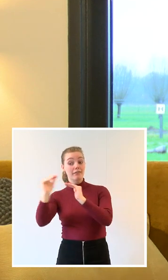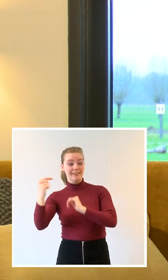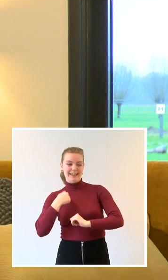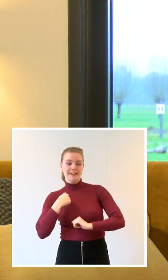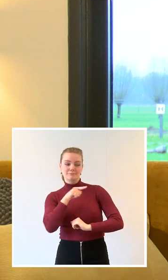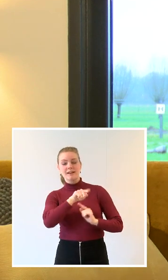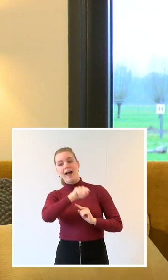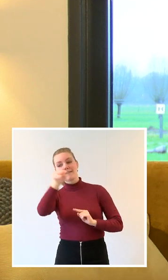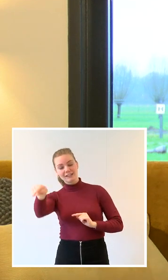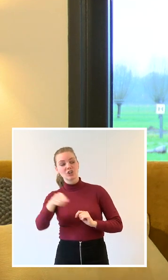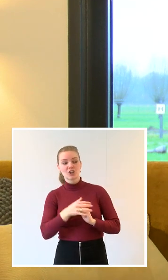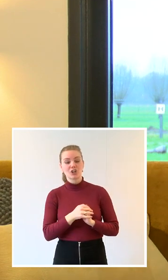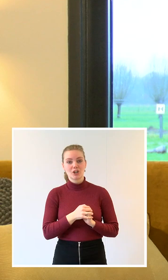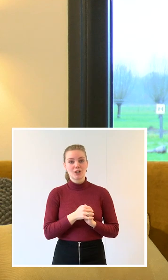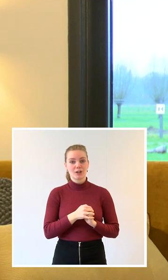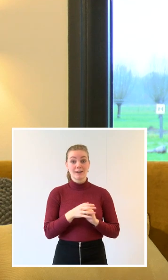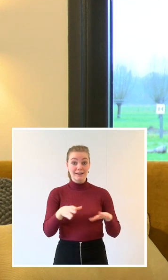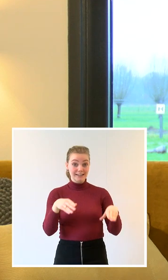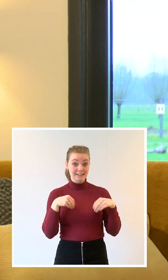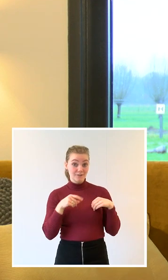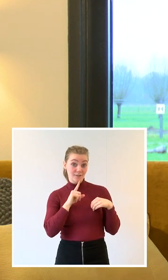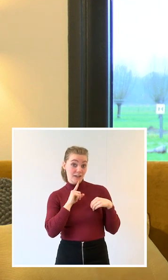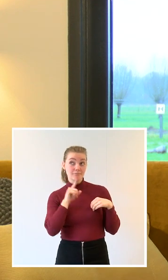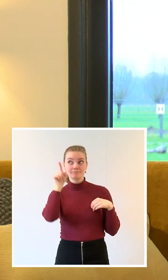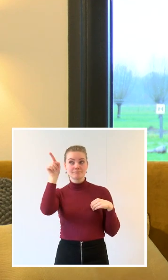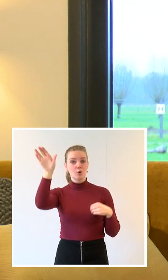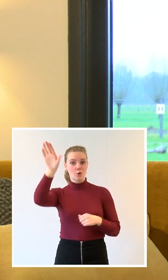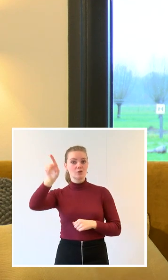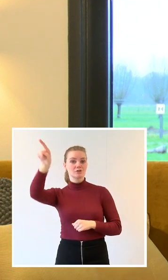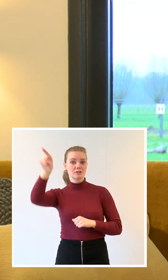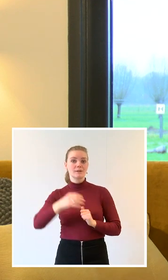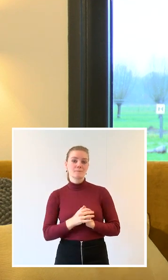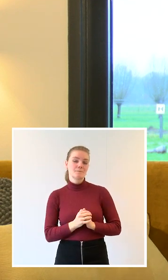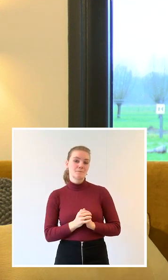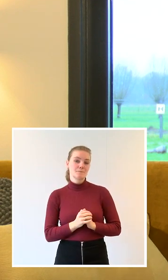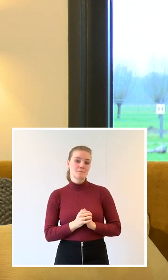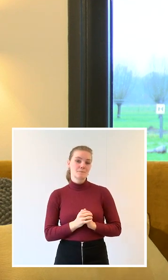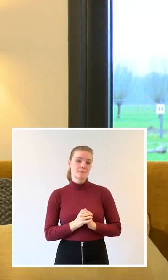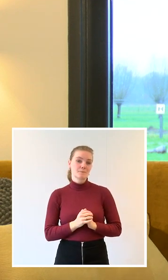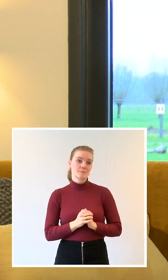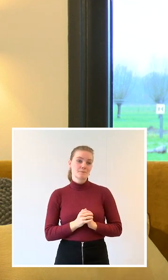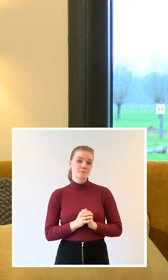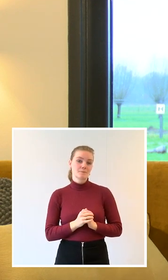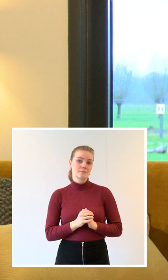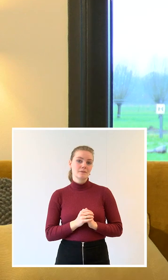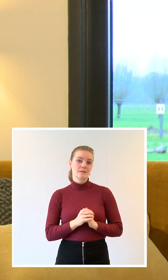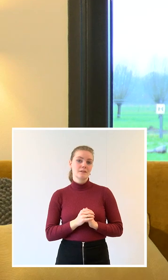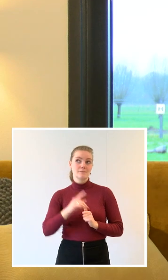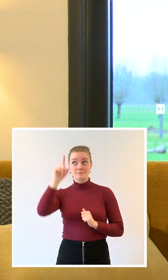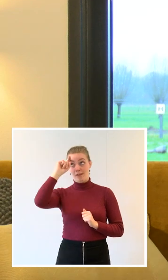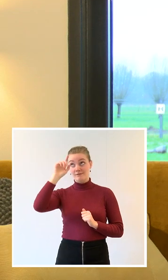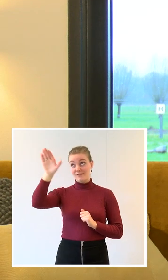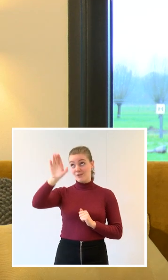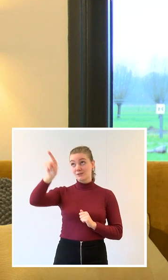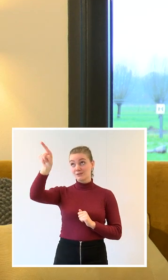initiatief ligt bij God. Een ongedacht plan van God. Een plan wat